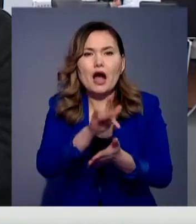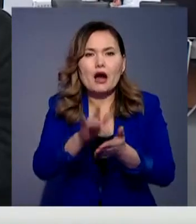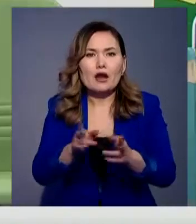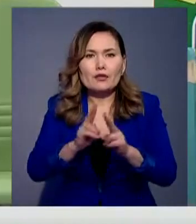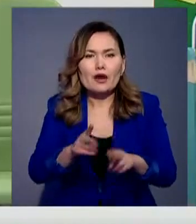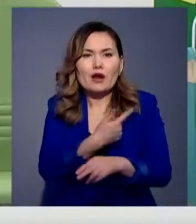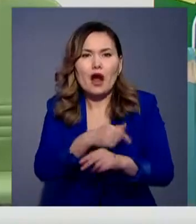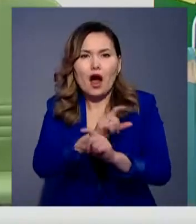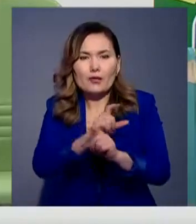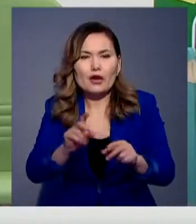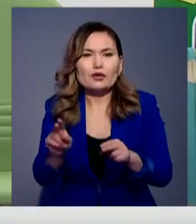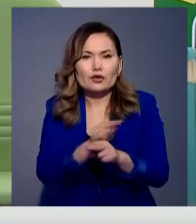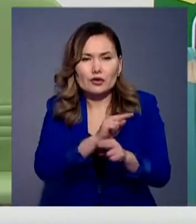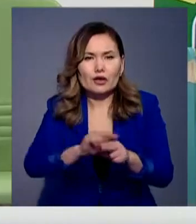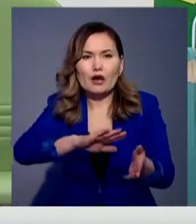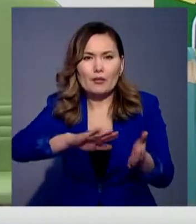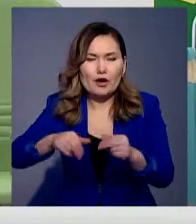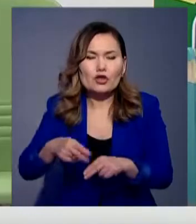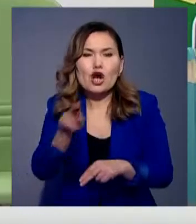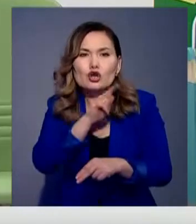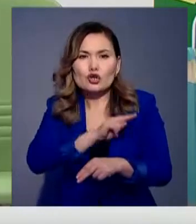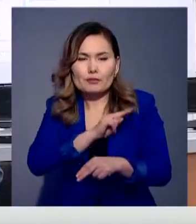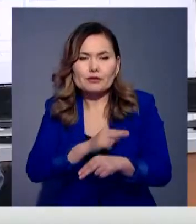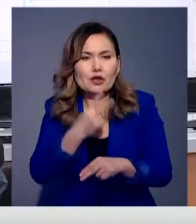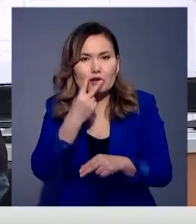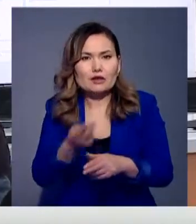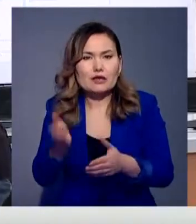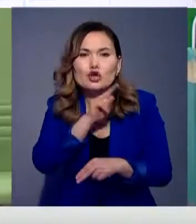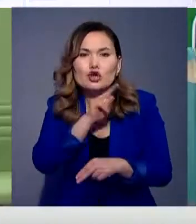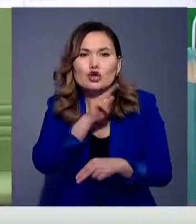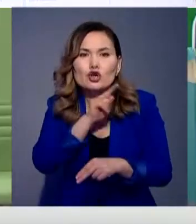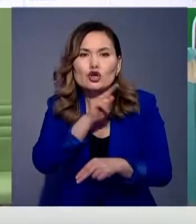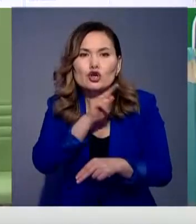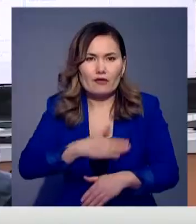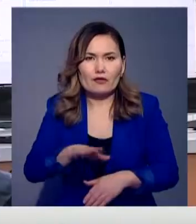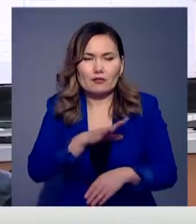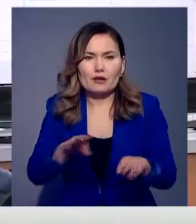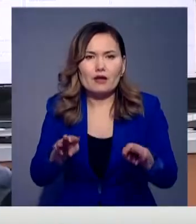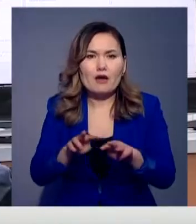темір жол ауруханасының жөндеуден кейінгі жұмыс барысымен танысып, өзінің оң бағасын.